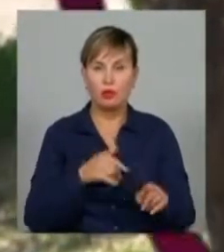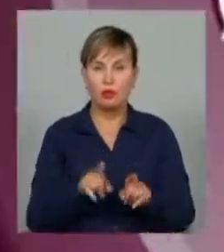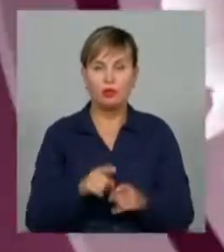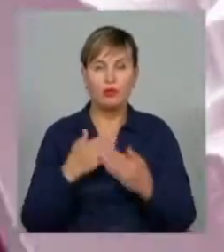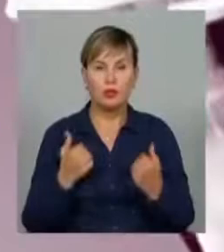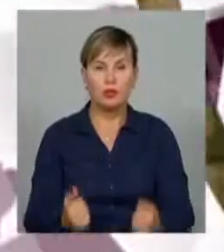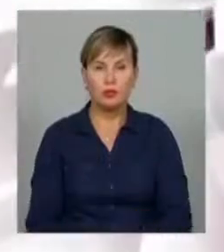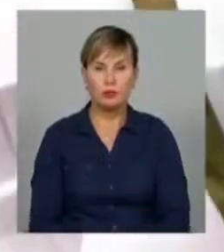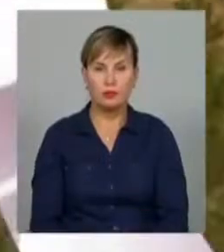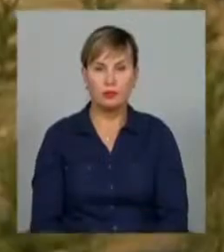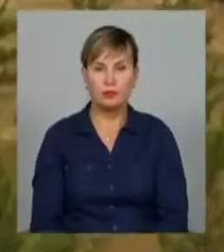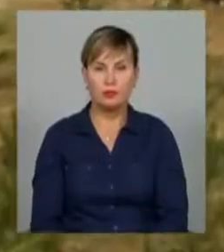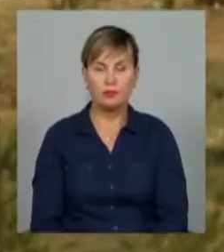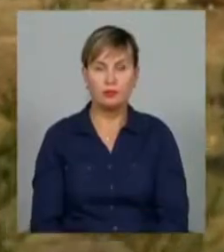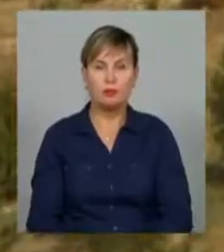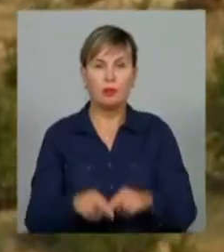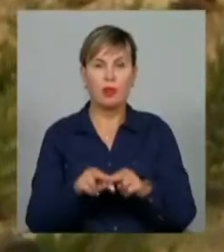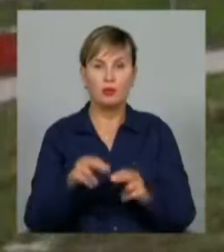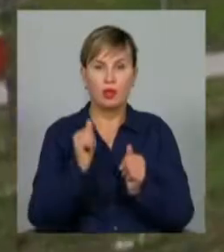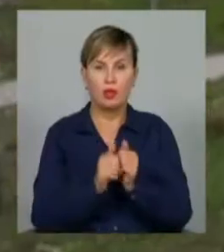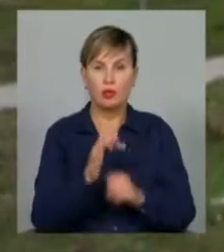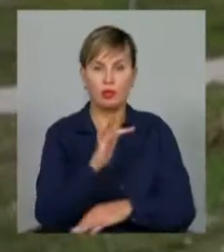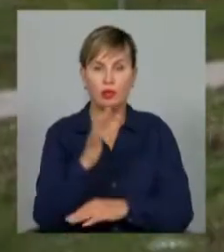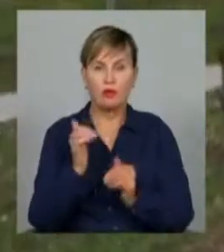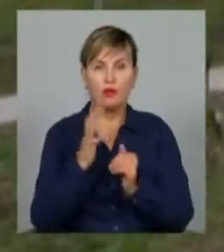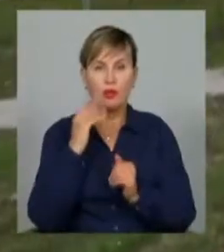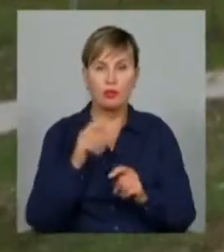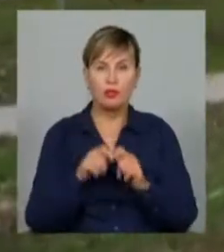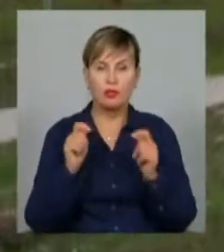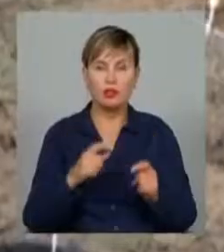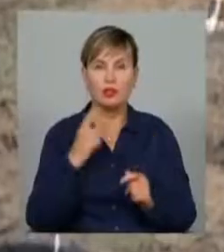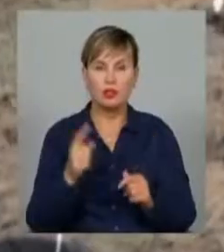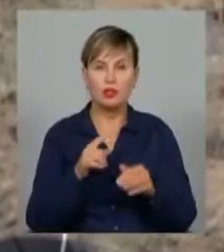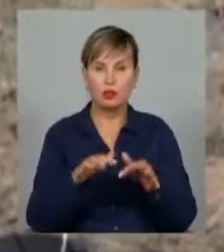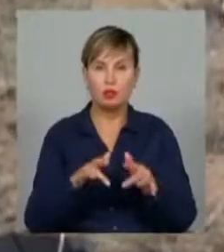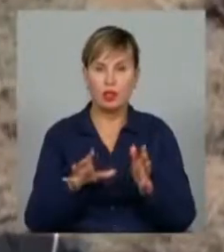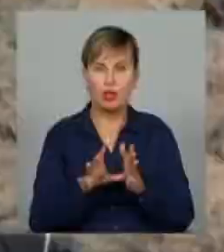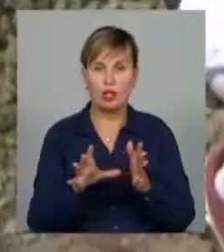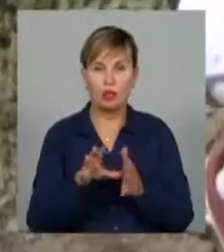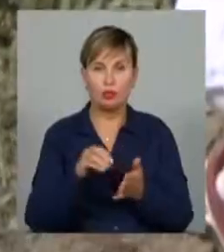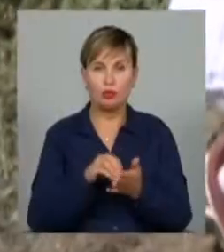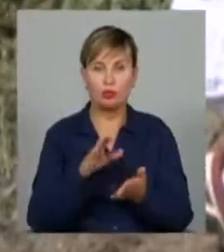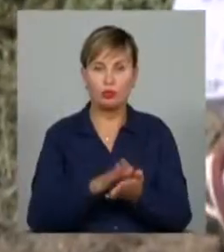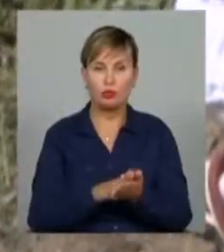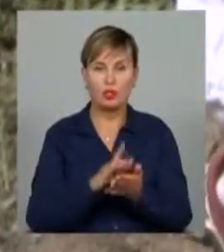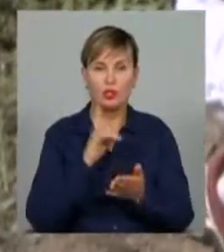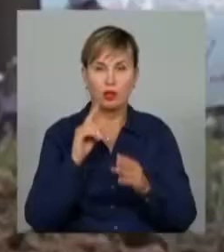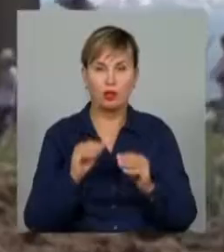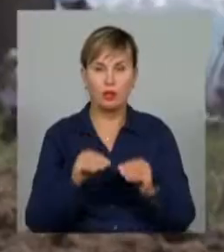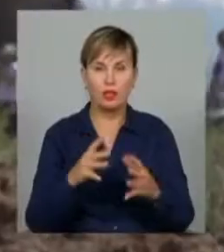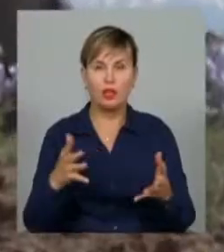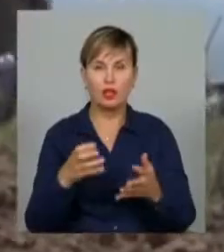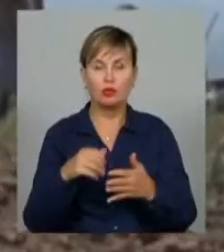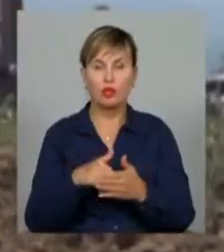нет. Паспорт каждому дереву. В Алматы создадут единую базу электронного учета зеленых насаждений. Какие